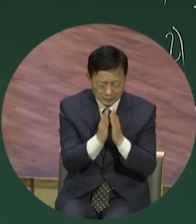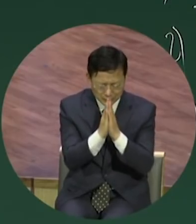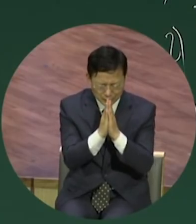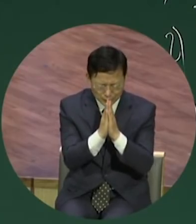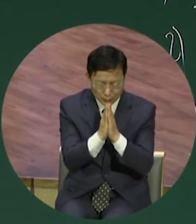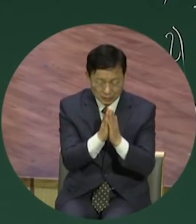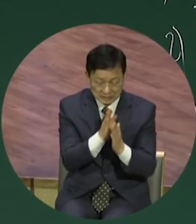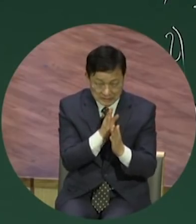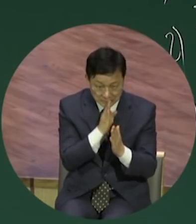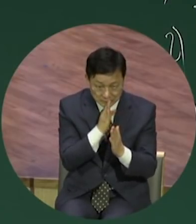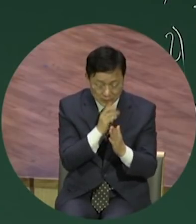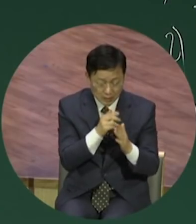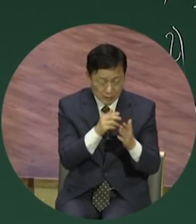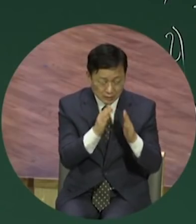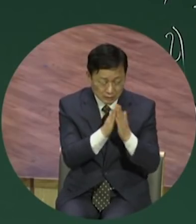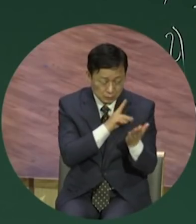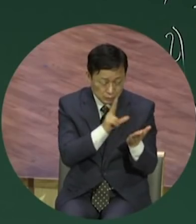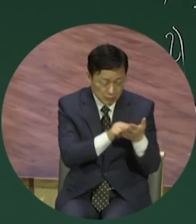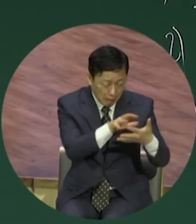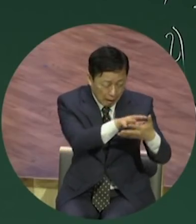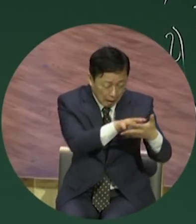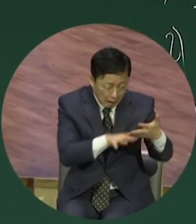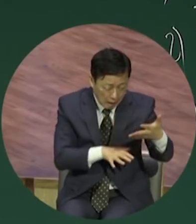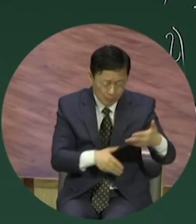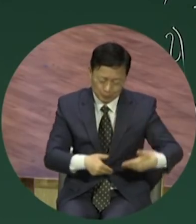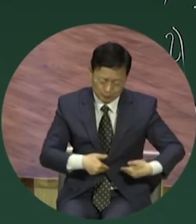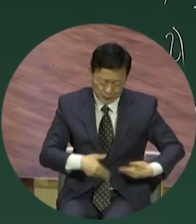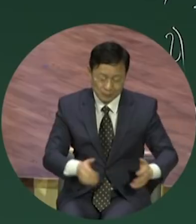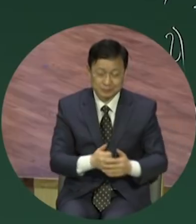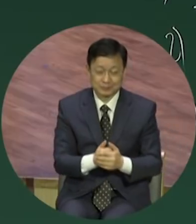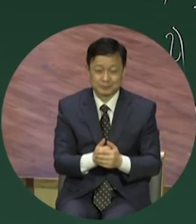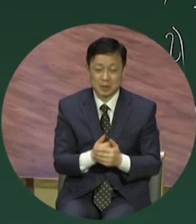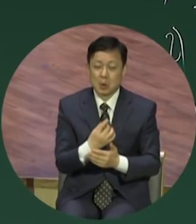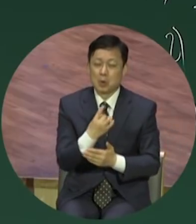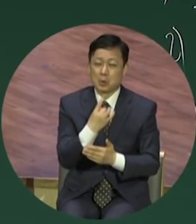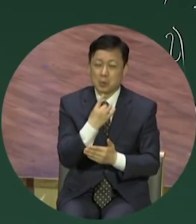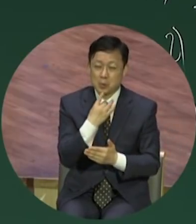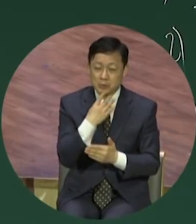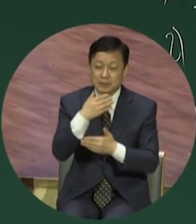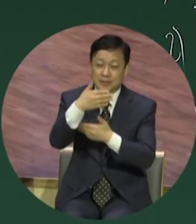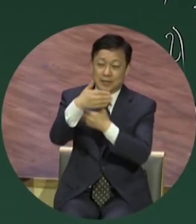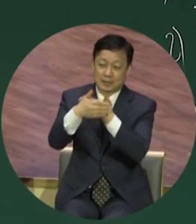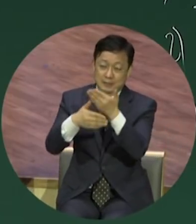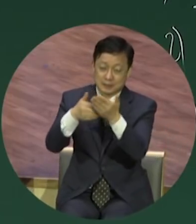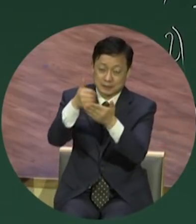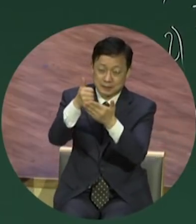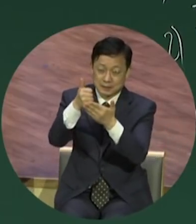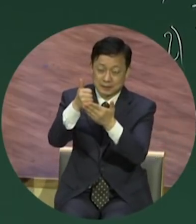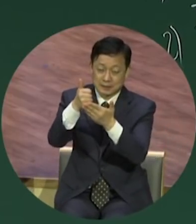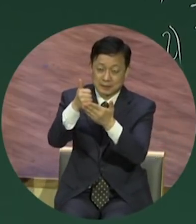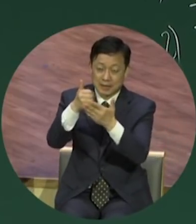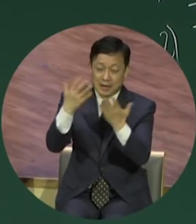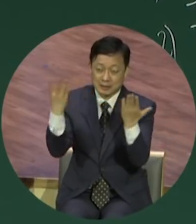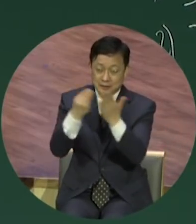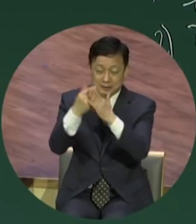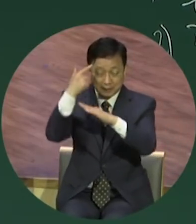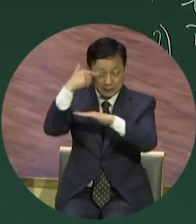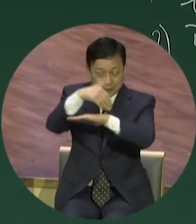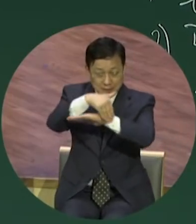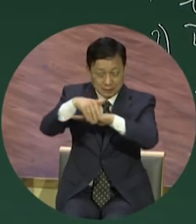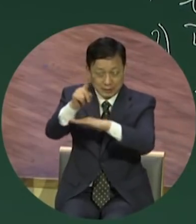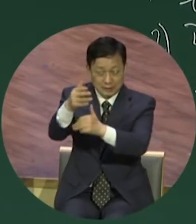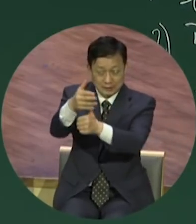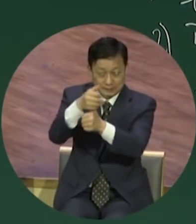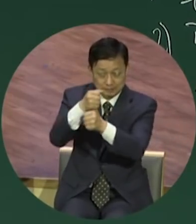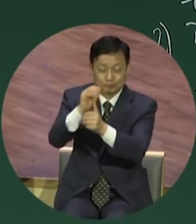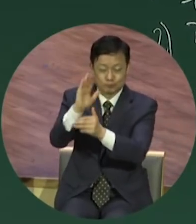필요 없습니다. Those who truly pray don't need all sorts of different prayer topics. 오직 하나님과 절대 계획. It's only God and